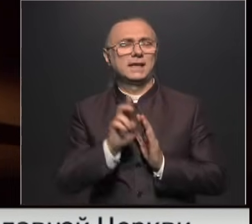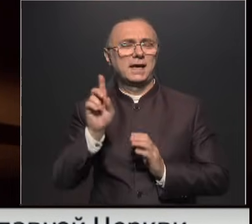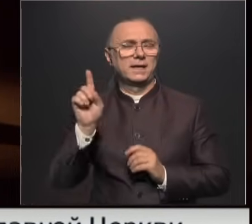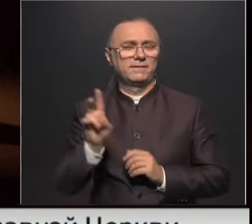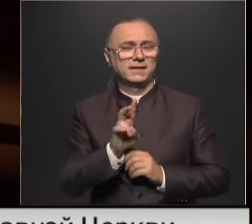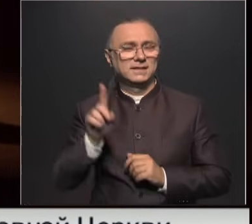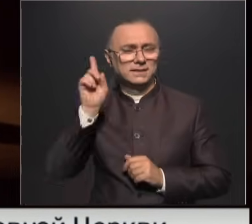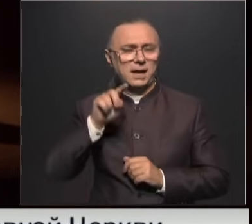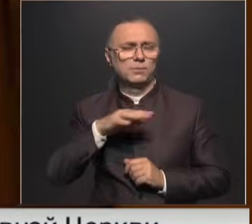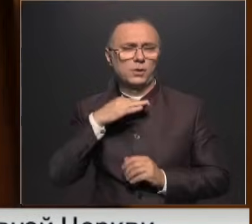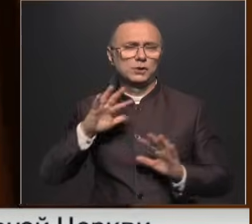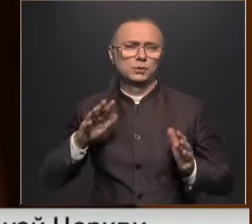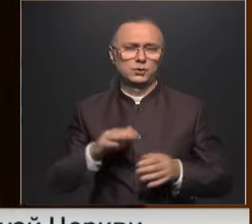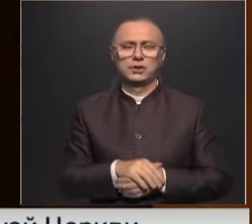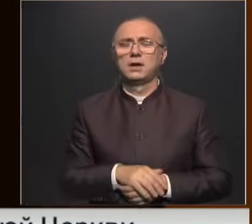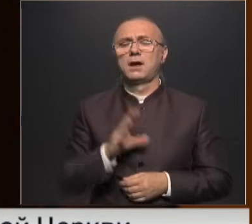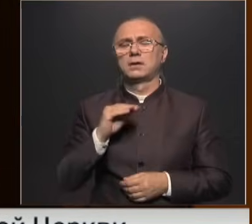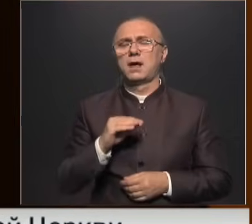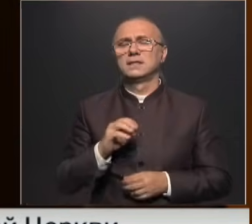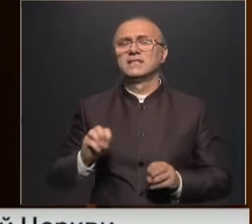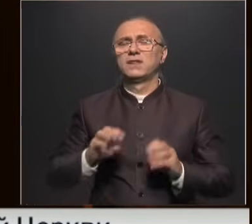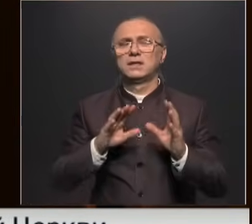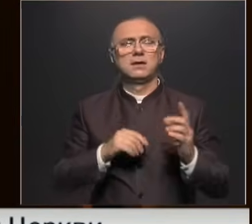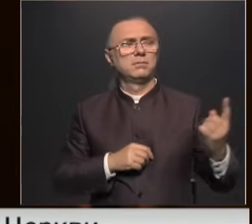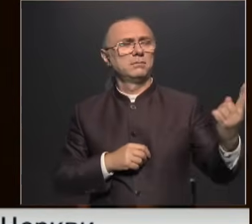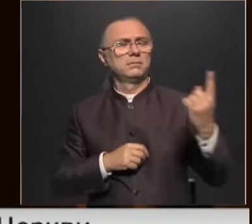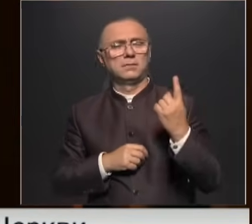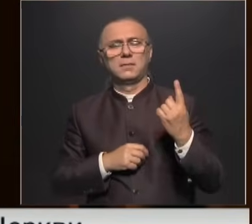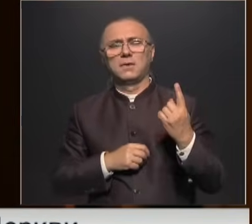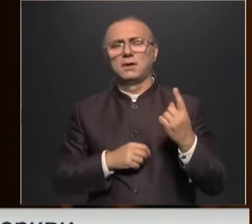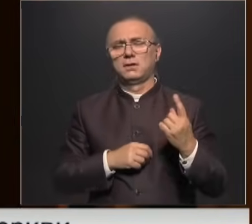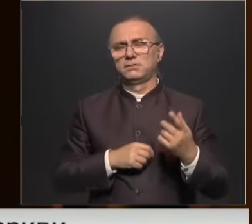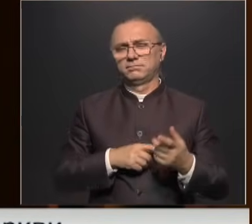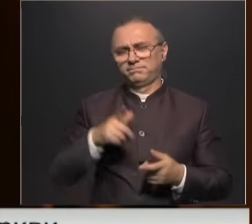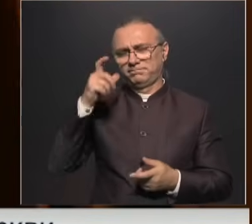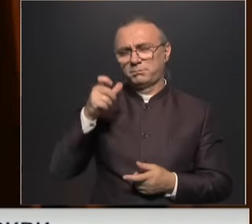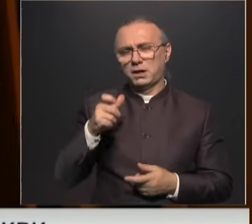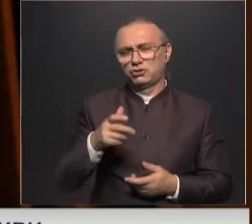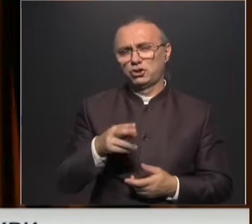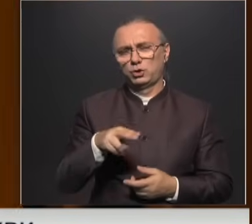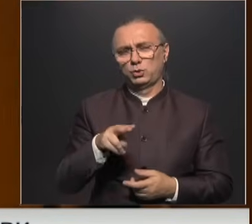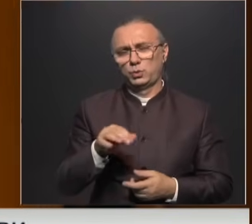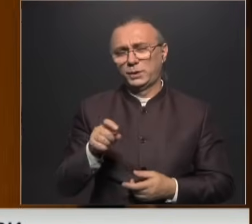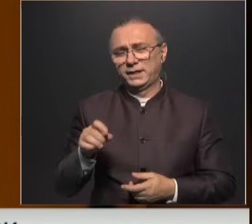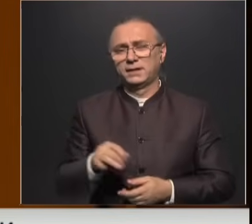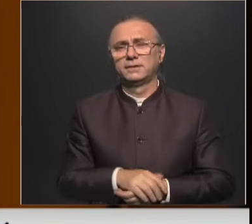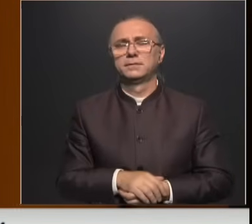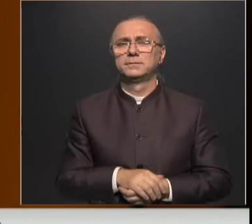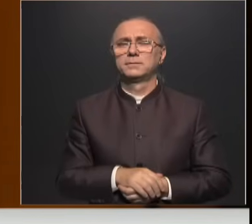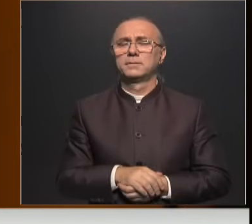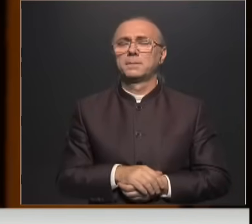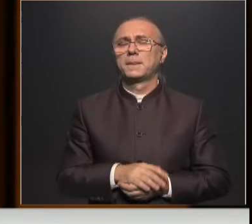святым подвижникам являлись падшие духи в виде светящихся фигур, иногда устрашающих, а иногда